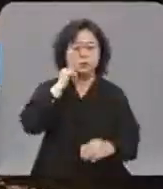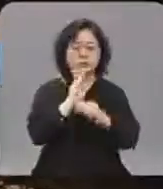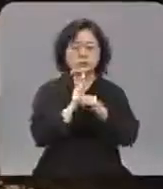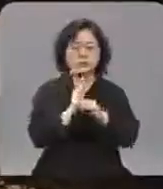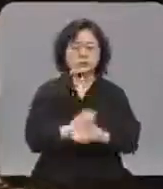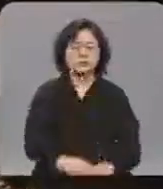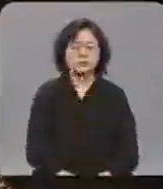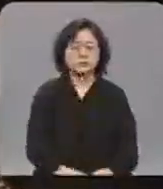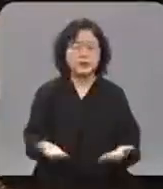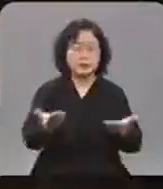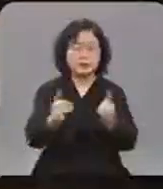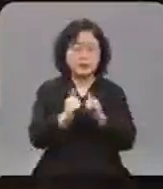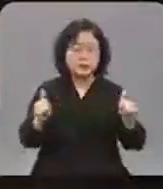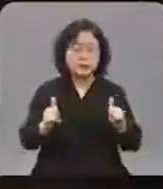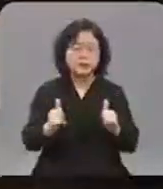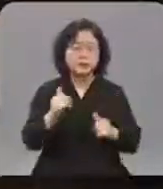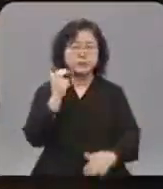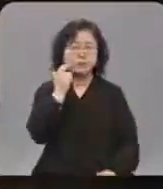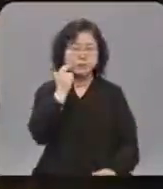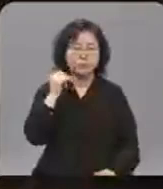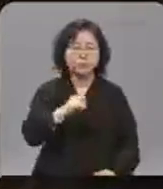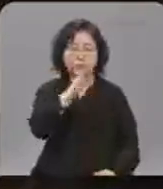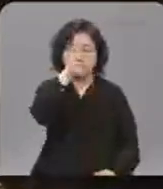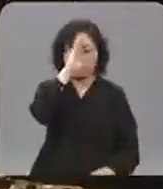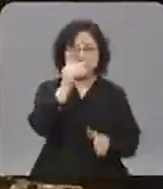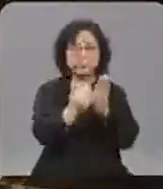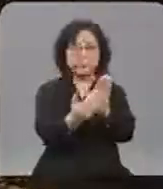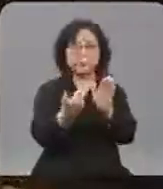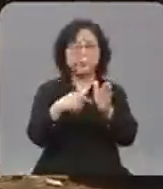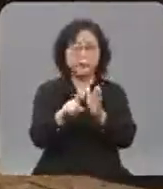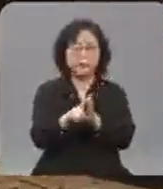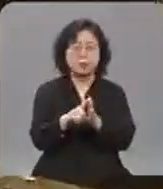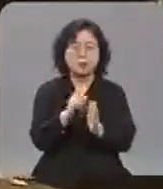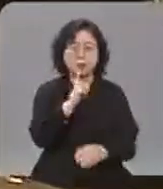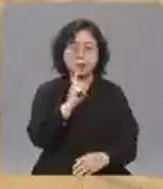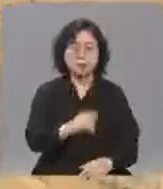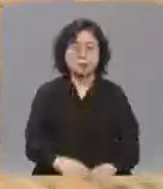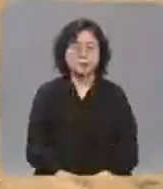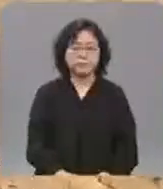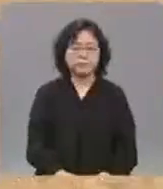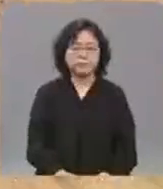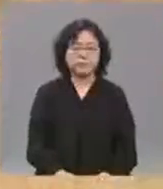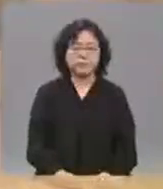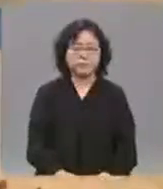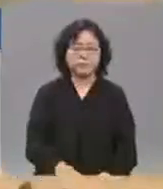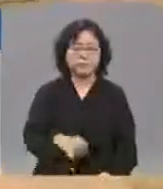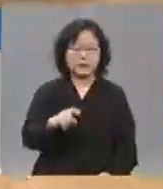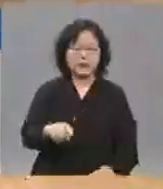불가능해요. 작업자들은 소나무 재선충병 방제를 위해서라고 말합니다.